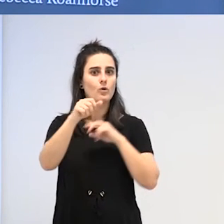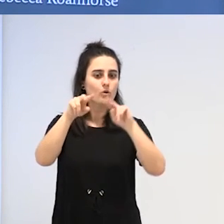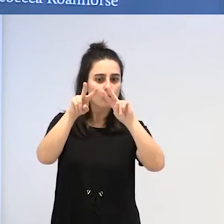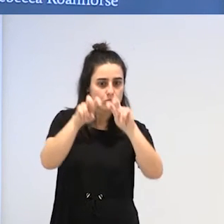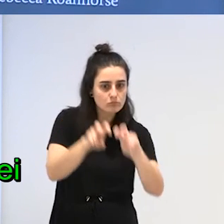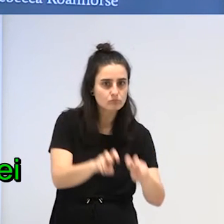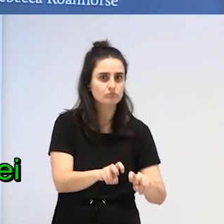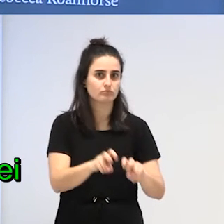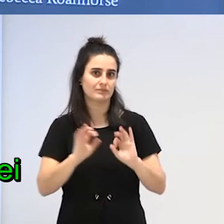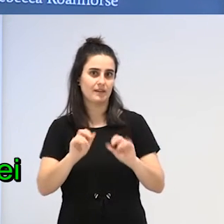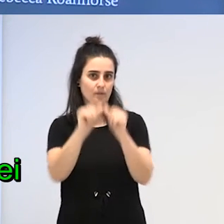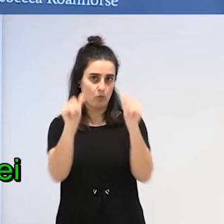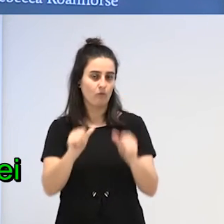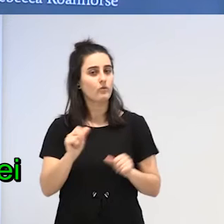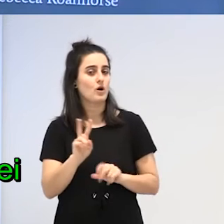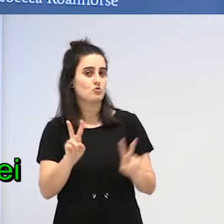indigena. Ba,